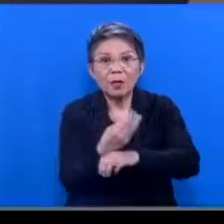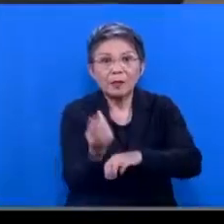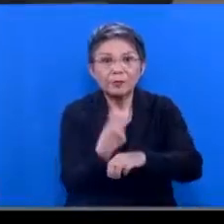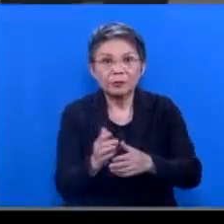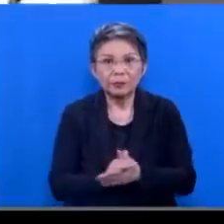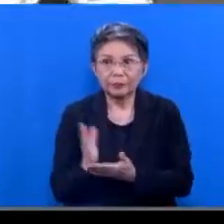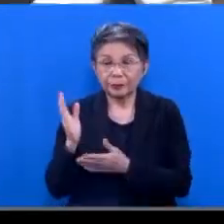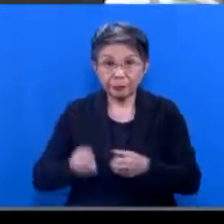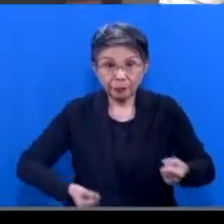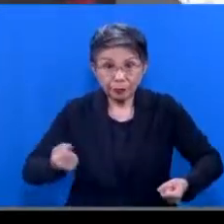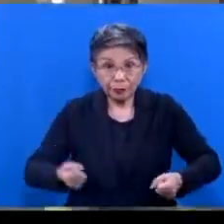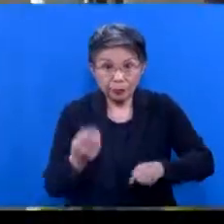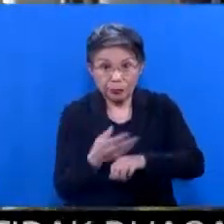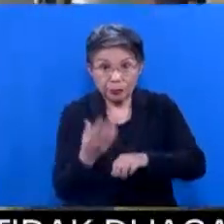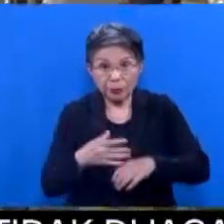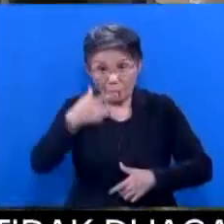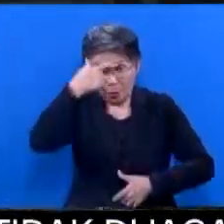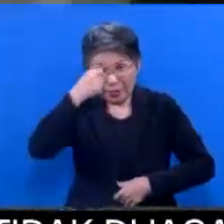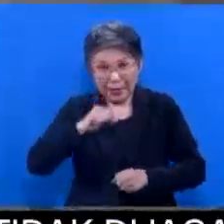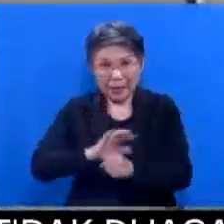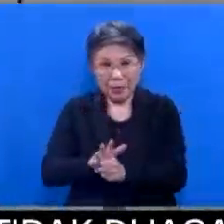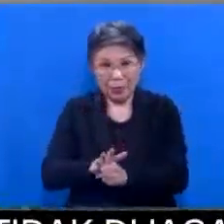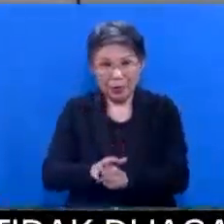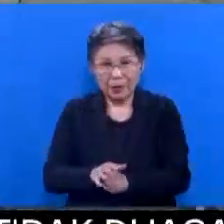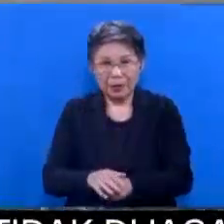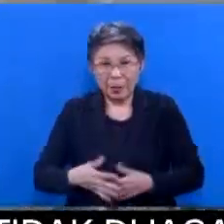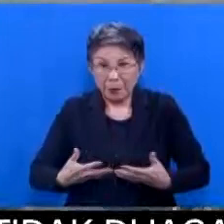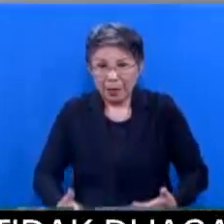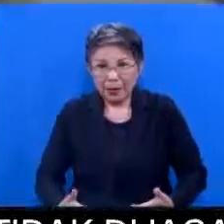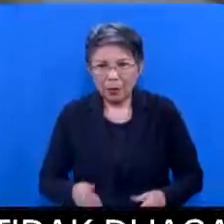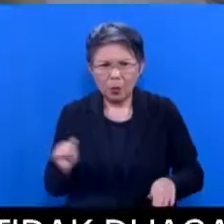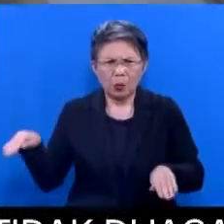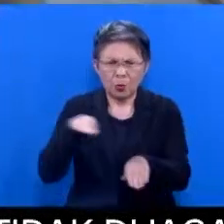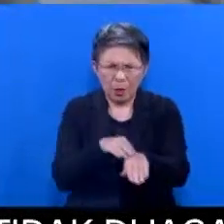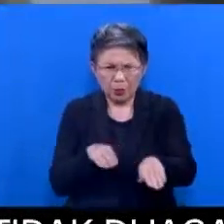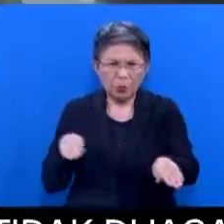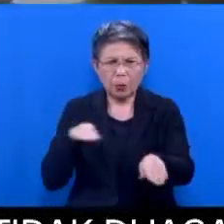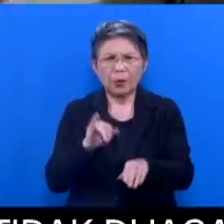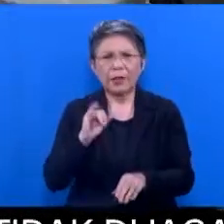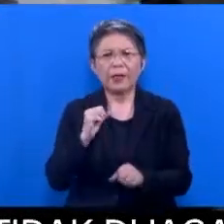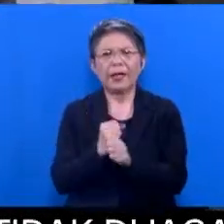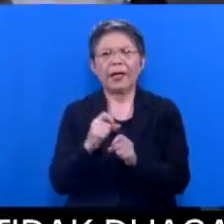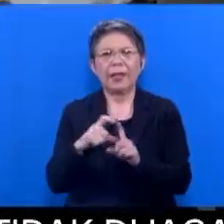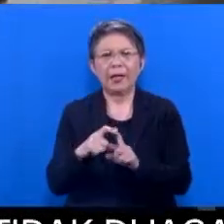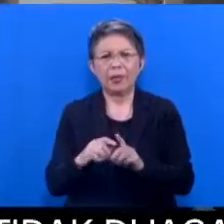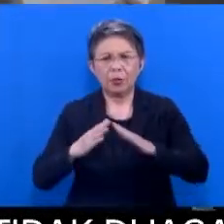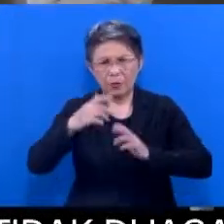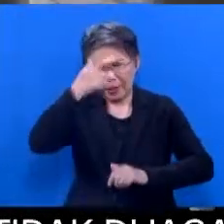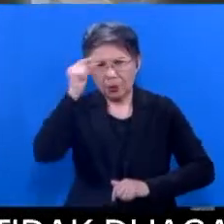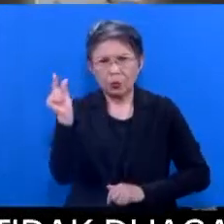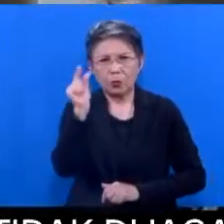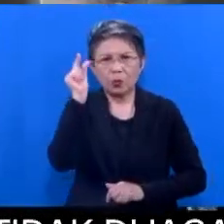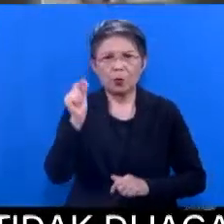terpantau mobil ambulans yang membawa pasien COVID-19 yang bergejala berat terus berdatangan ke ruang instalasi gawat darurat Rumah Sakit